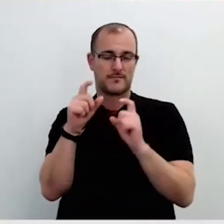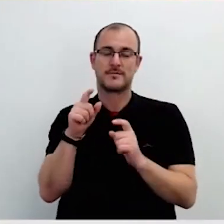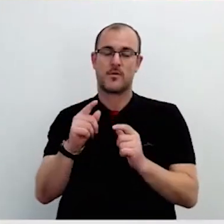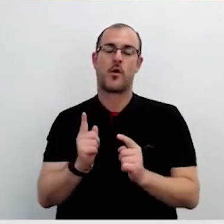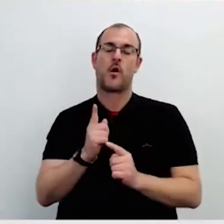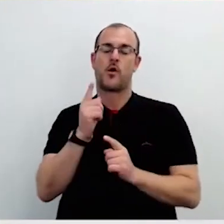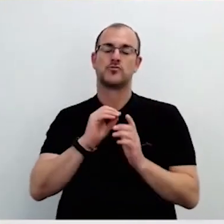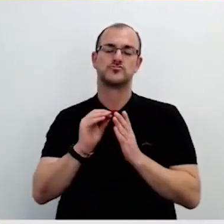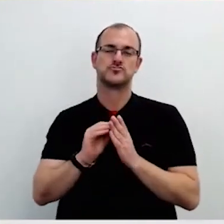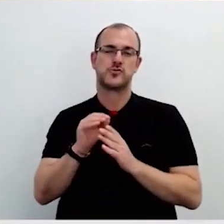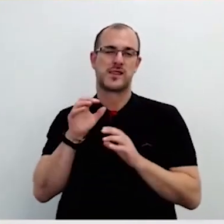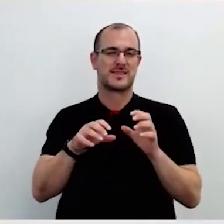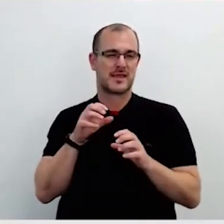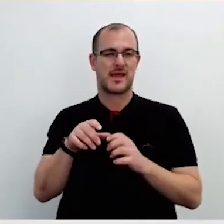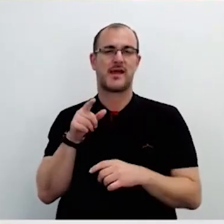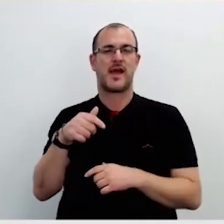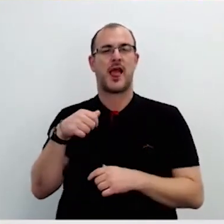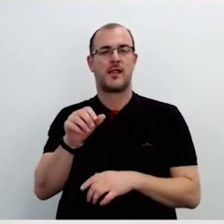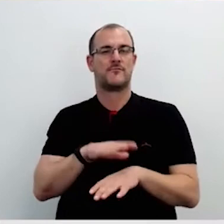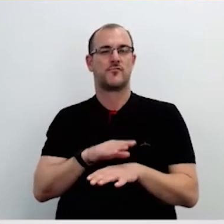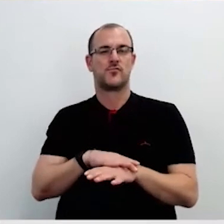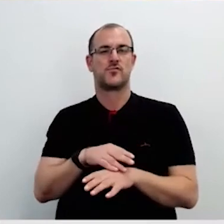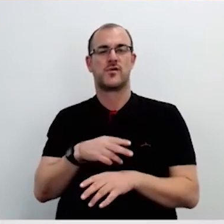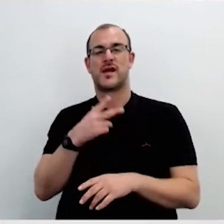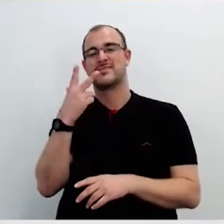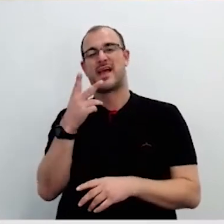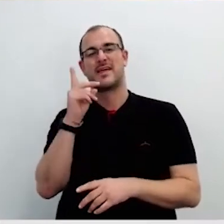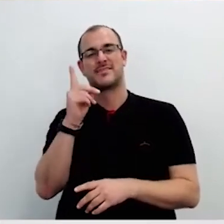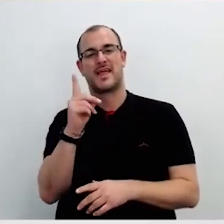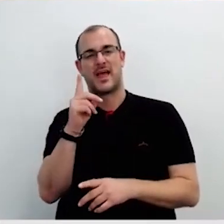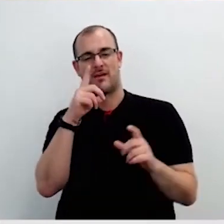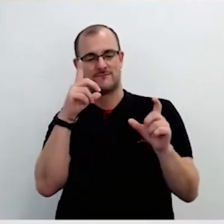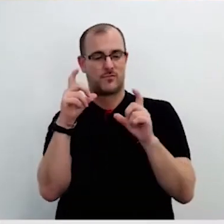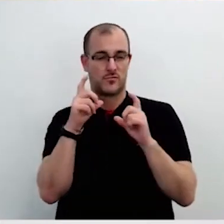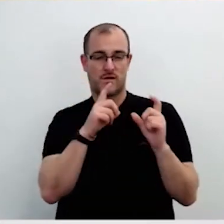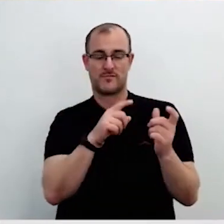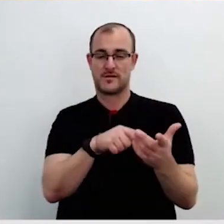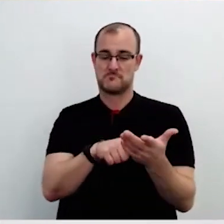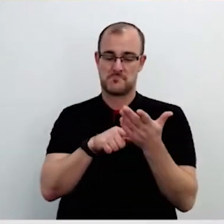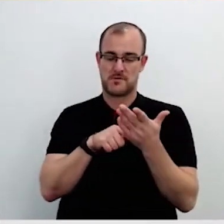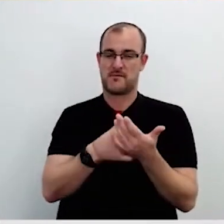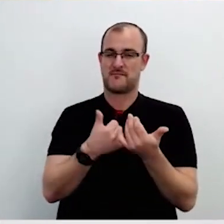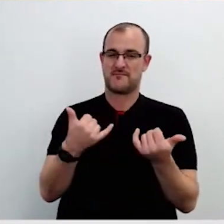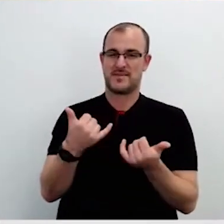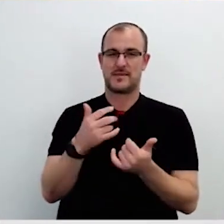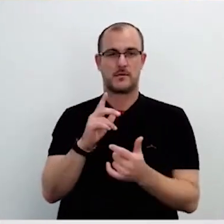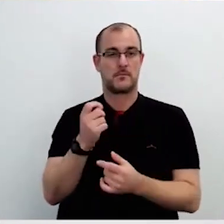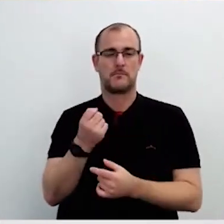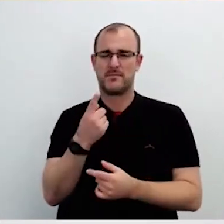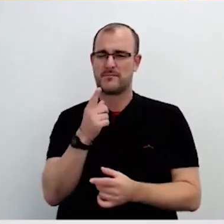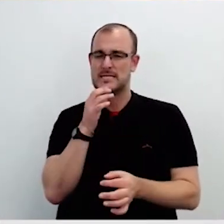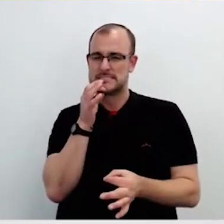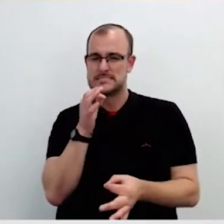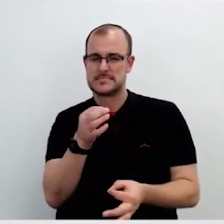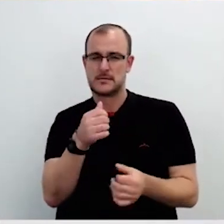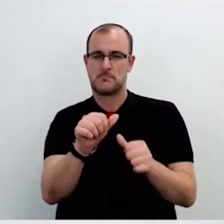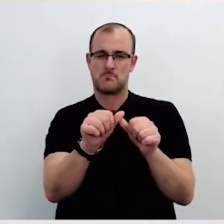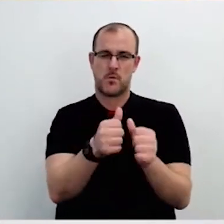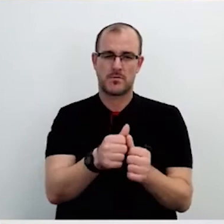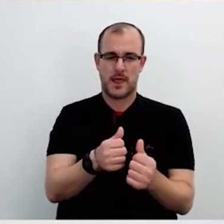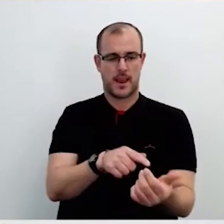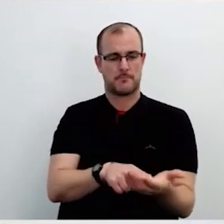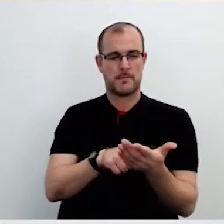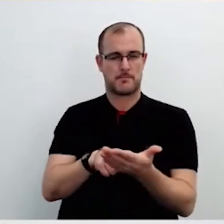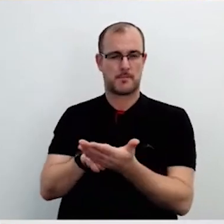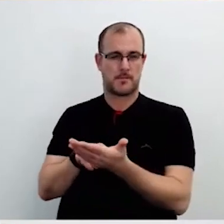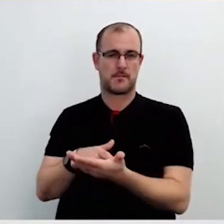Hochschule Trier um 11 Uhr Einblicke in die 3D-Fotografie und zeigt, wie sich erstaunlich genaue Modelle erzeugen lassen. Da